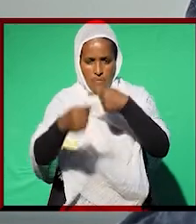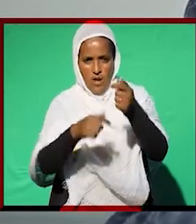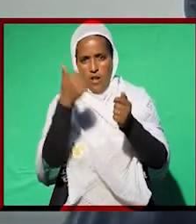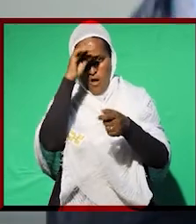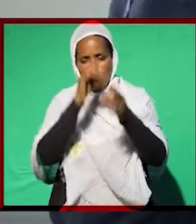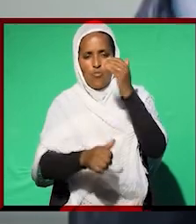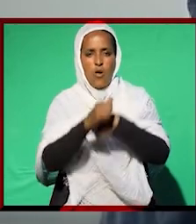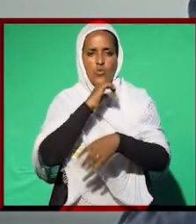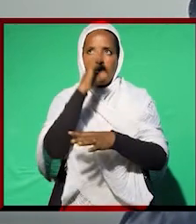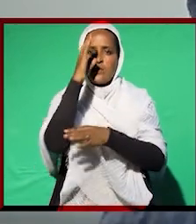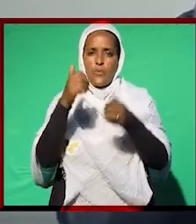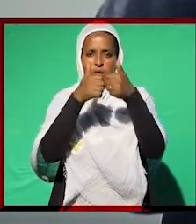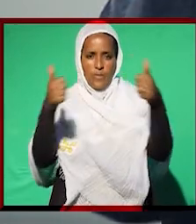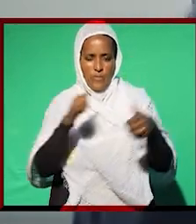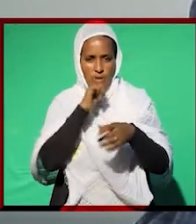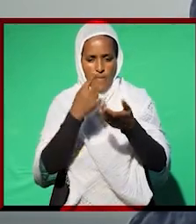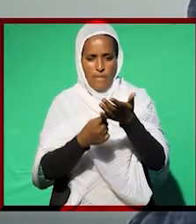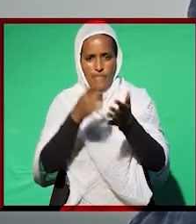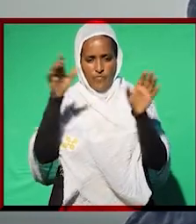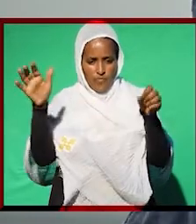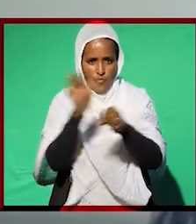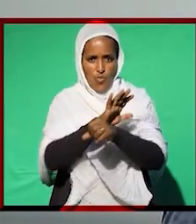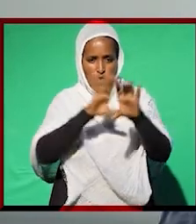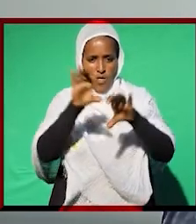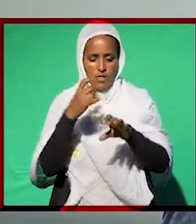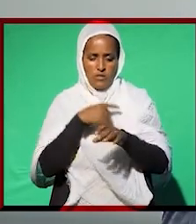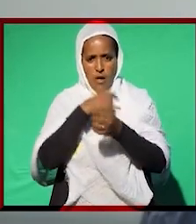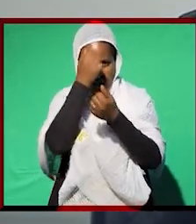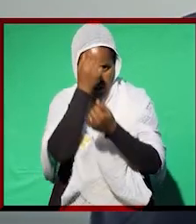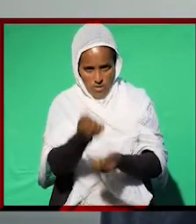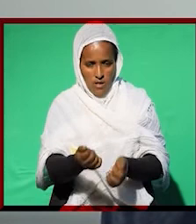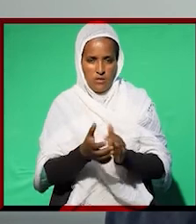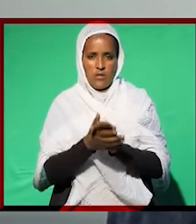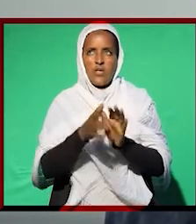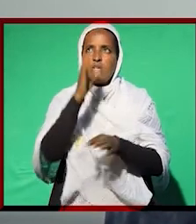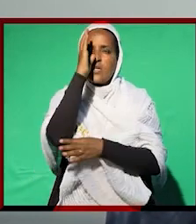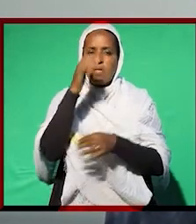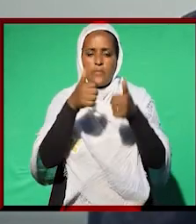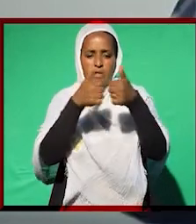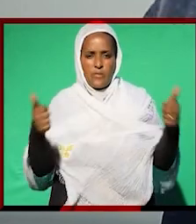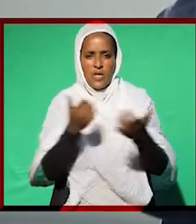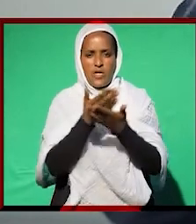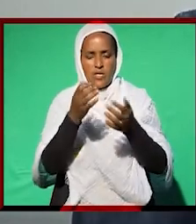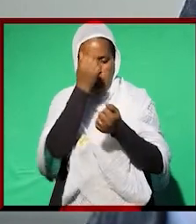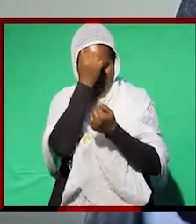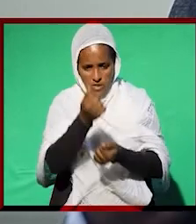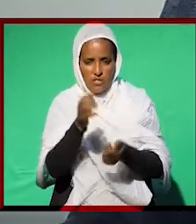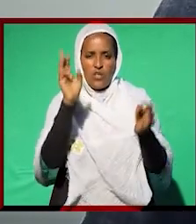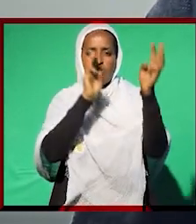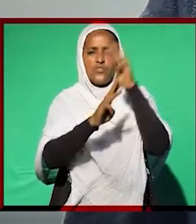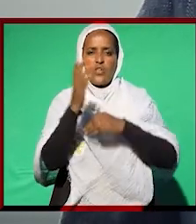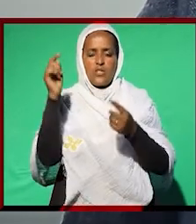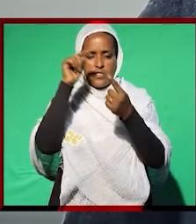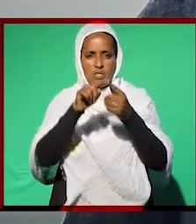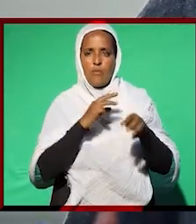የሚሄድ ሌላ ሰው የማይጎዳ ከእግዚአብሔር የማይለየን እነዚህን ካሟላልን እንገዛለን። ከእግዚአብሔር የሚለየንን ነገር